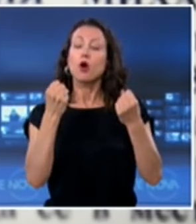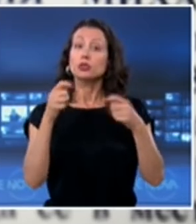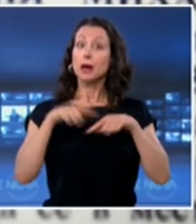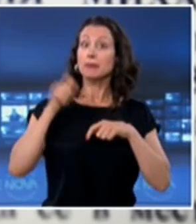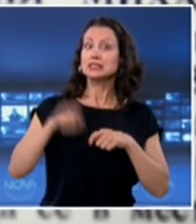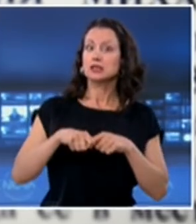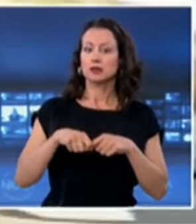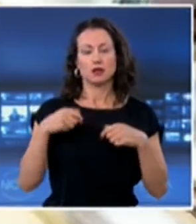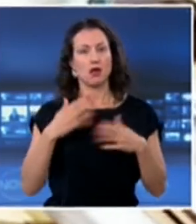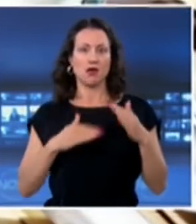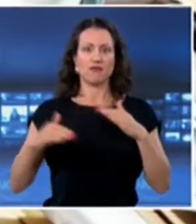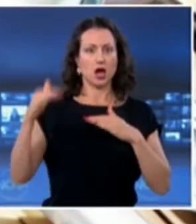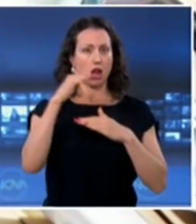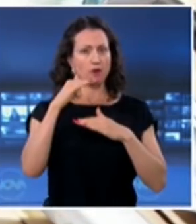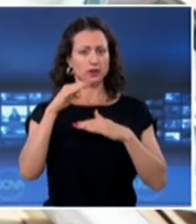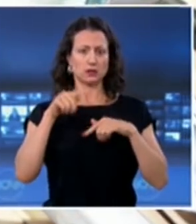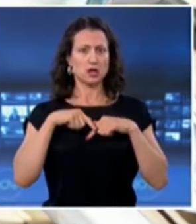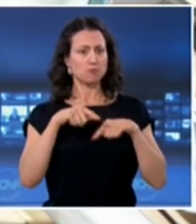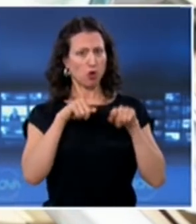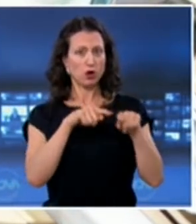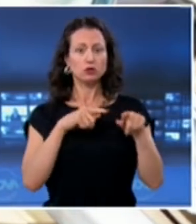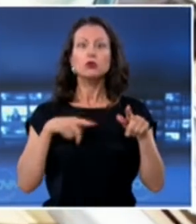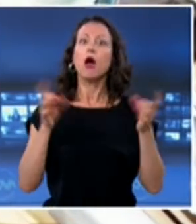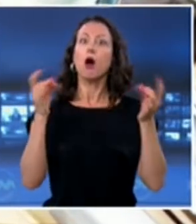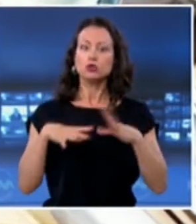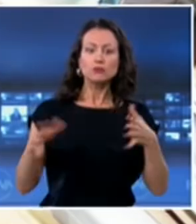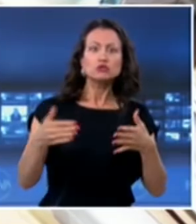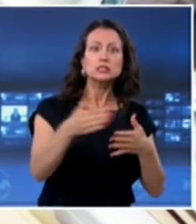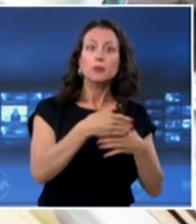анализира отново всички събрани доказателства и ще потърси нови.